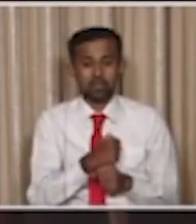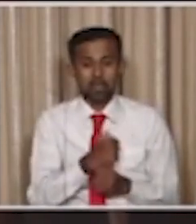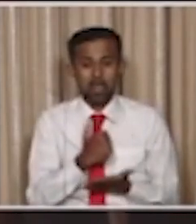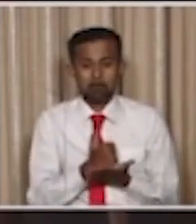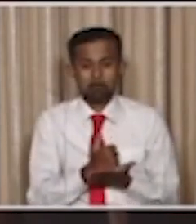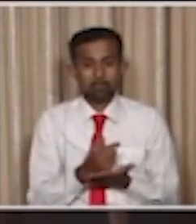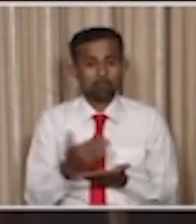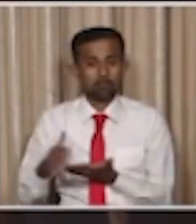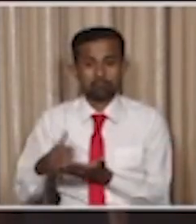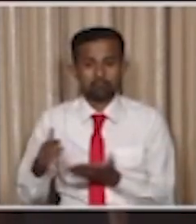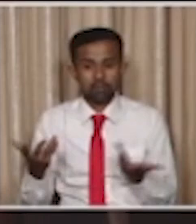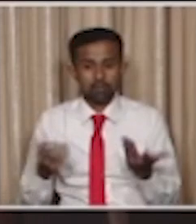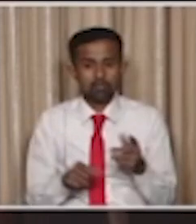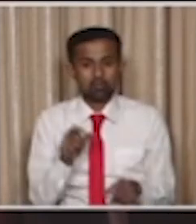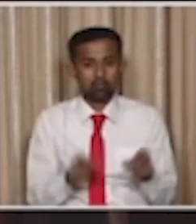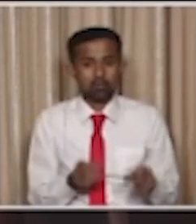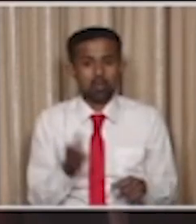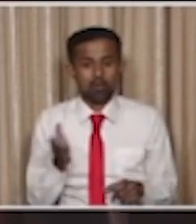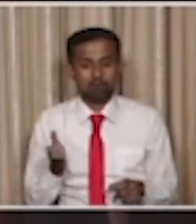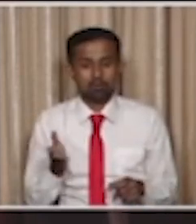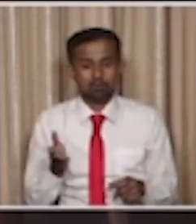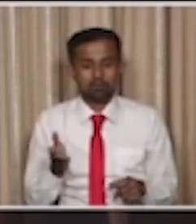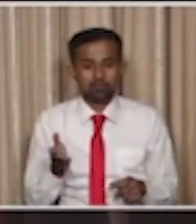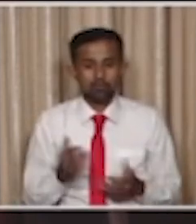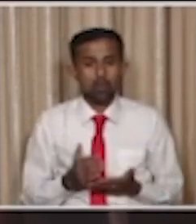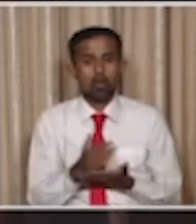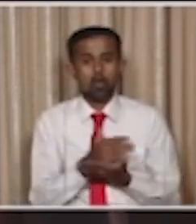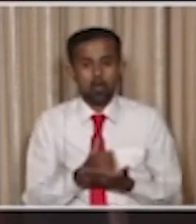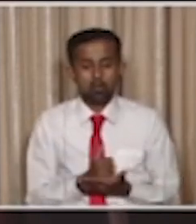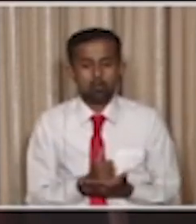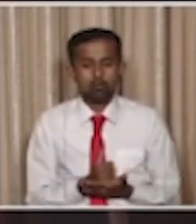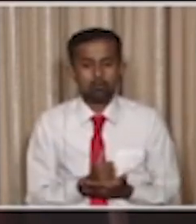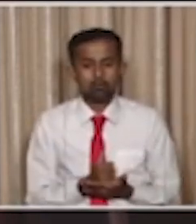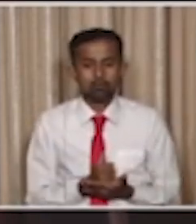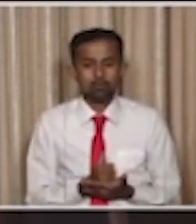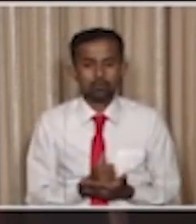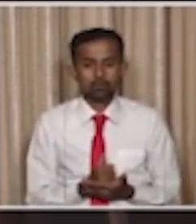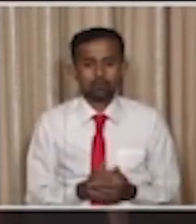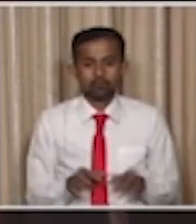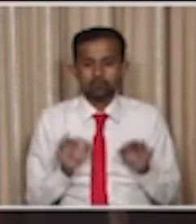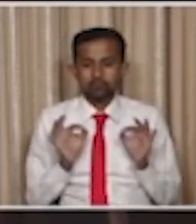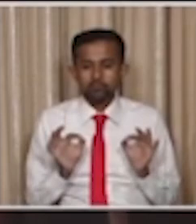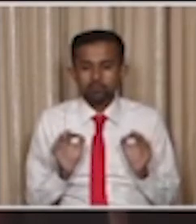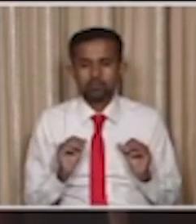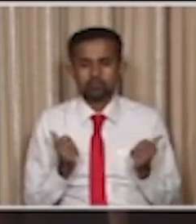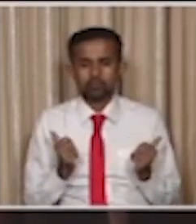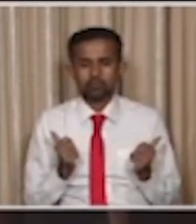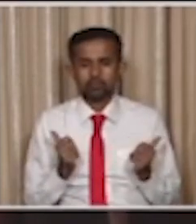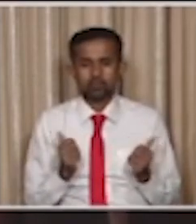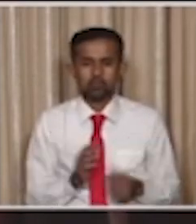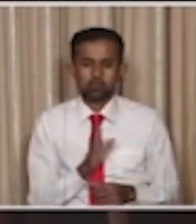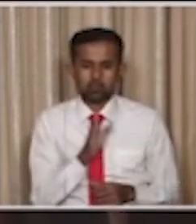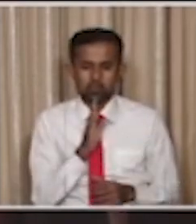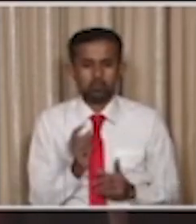ඒව ගෙවන්නේ නැති පිරිසක් ඉන්නවා. එතකොට මෙන්න මේ සියලු දෙනාම ඉතාම හොඳින් ජීවත් වෙනවා නමුත්